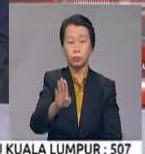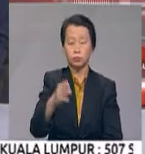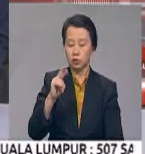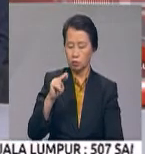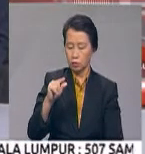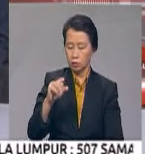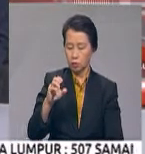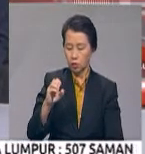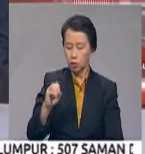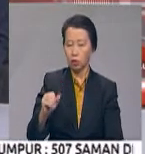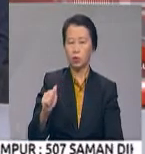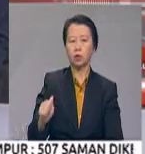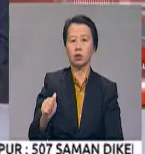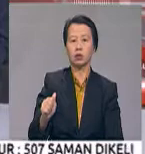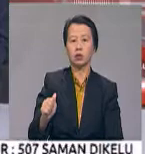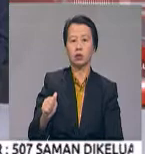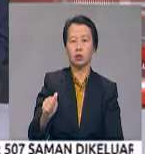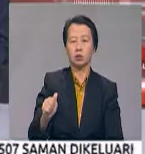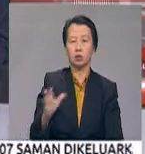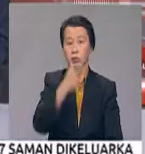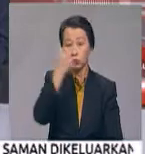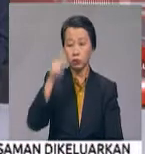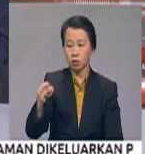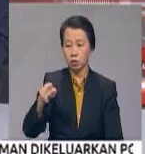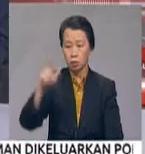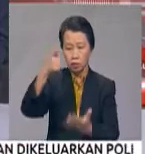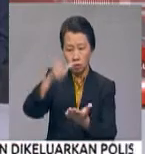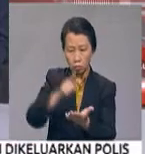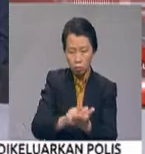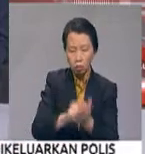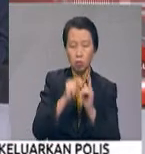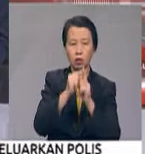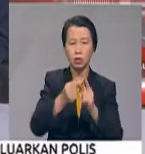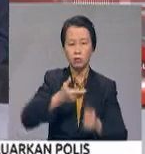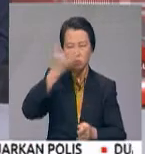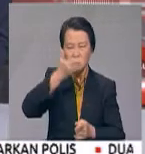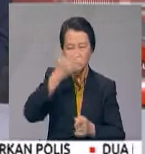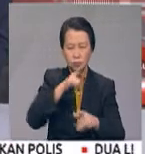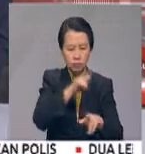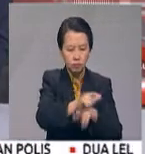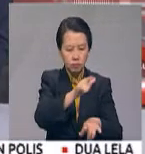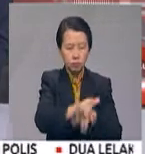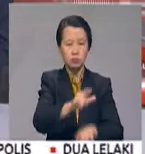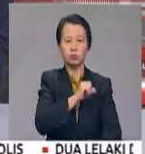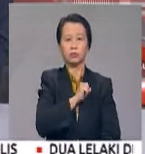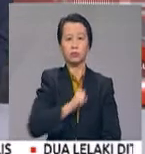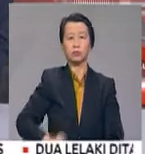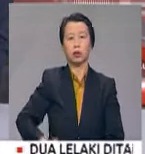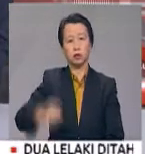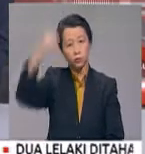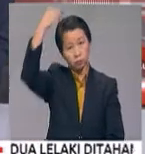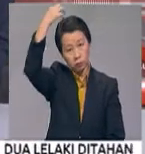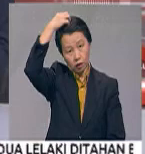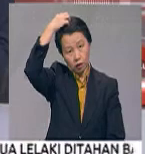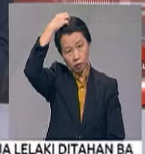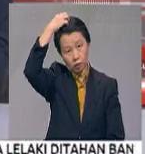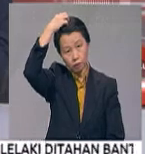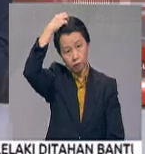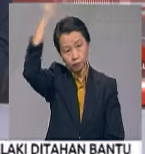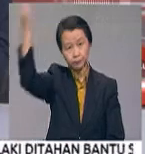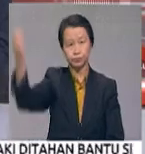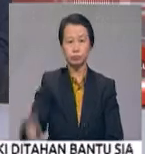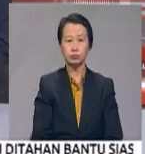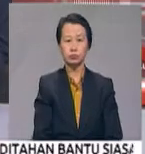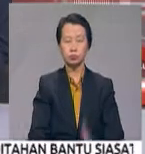ng coming super fans page kerana memuat naik kenyataan berbaur hasutan terhadap Sultan Selangor Sultan sharafuddin Idris